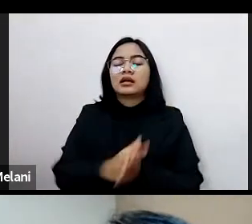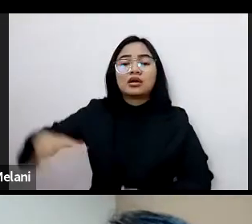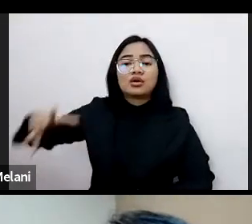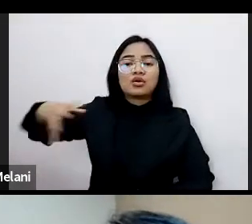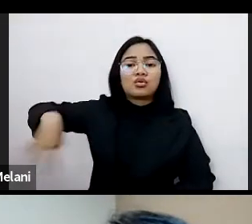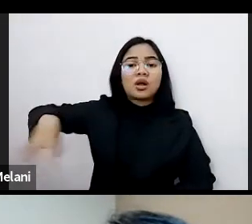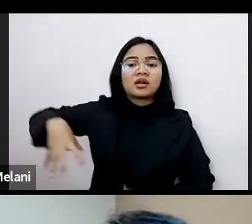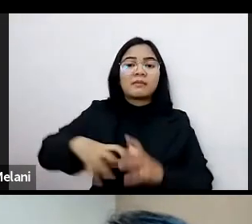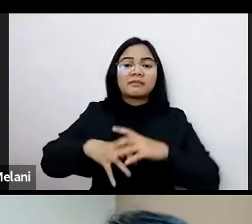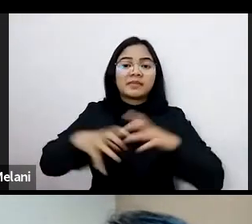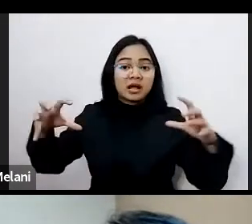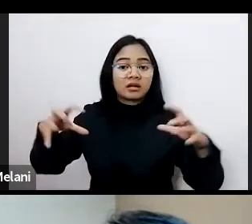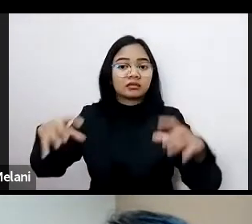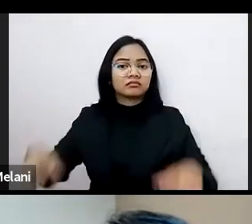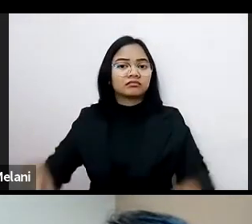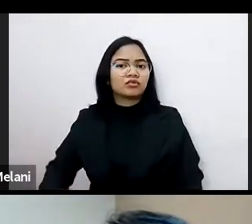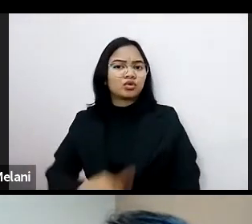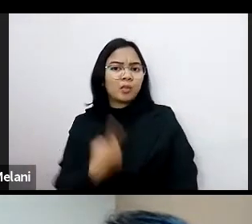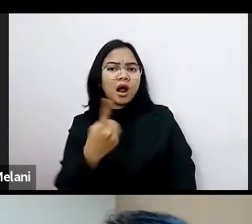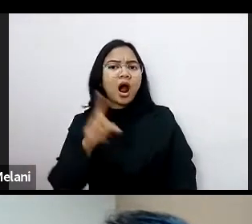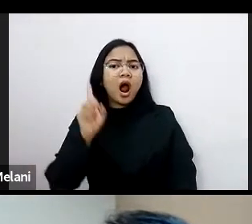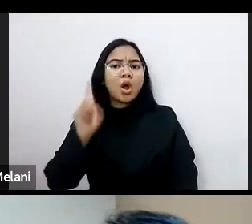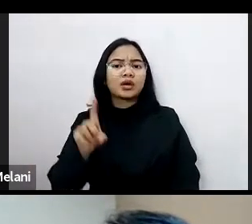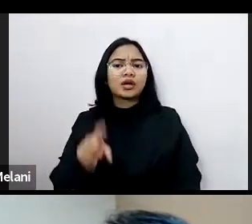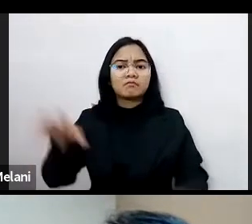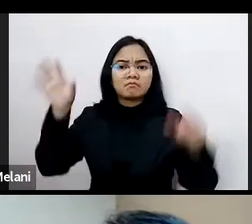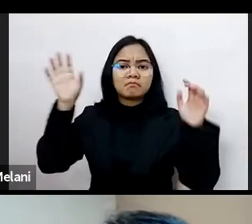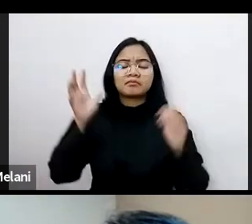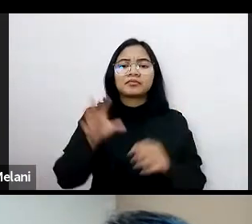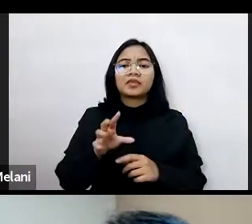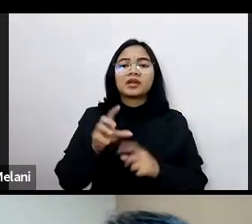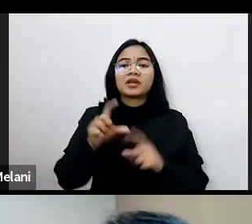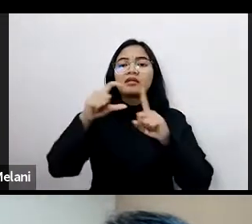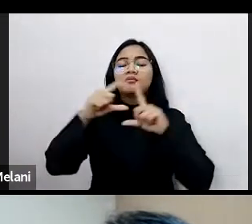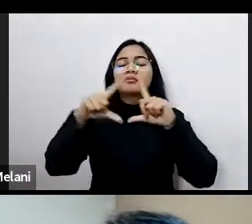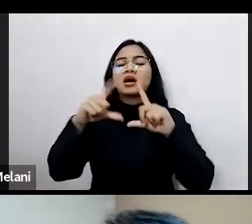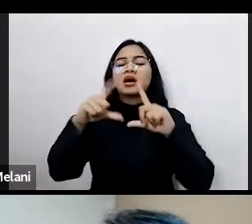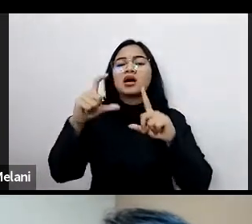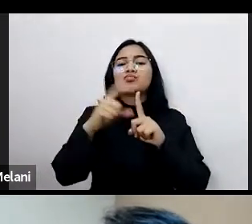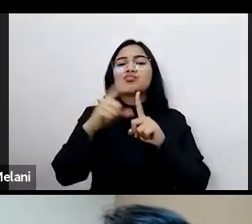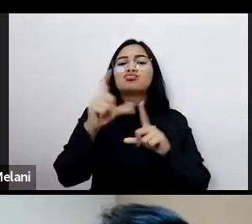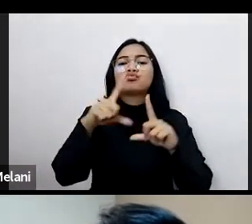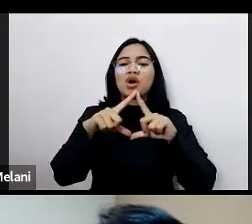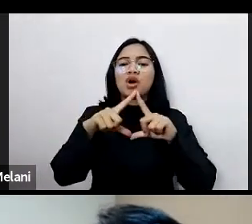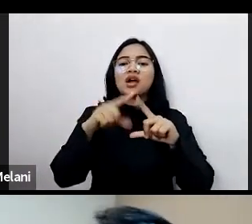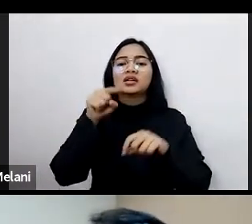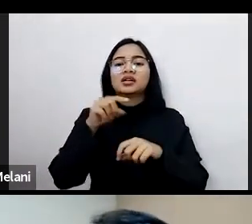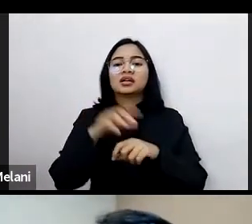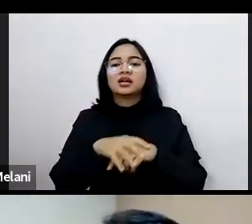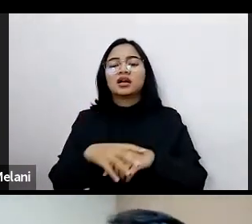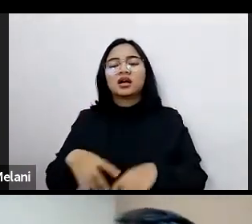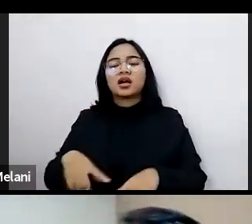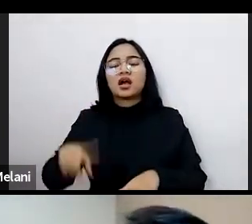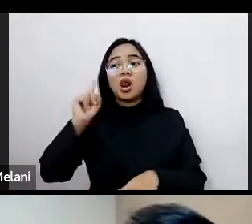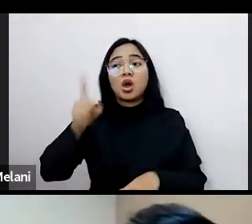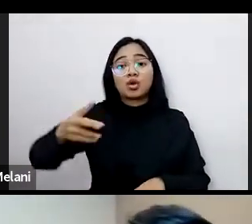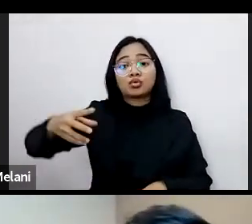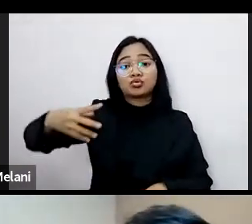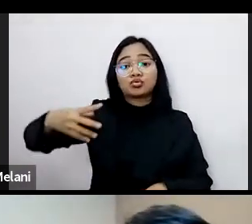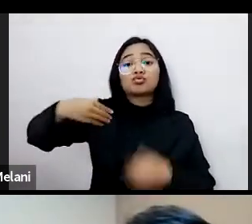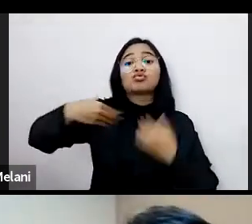ini, kalau saya bicara karena saya sebagai perempuan Papua ya. Kalau sudah berkeluarga menikah itu ada